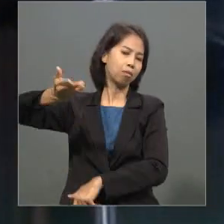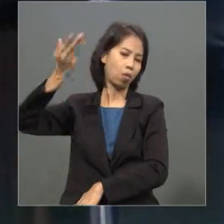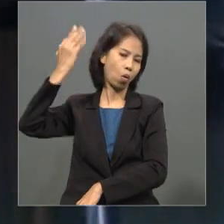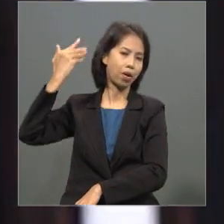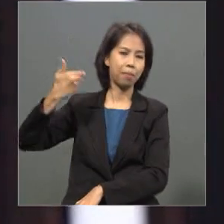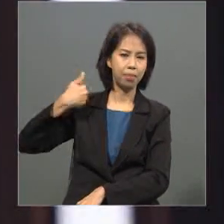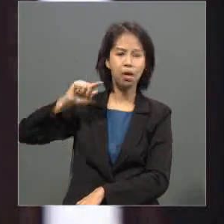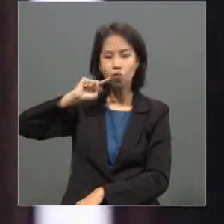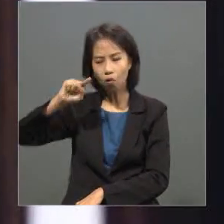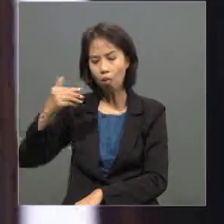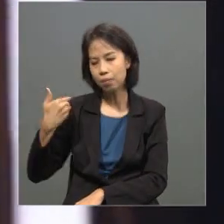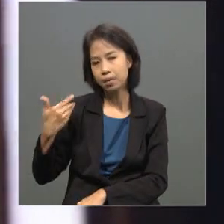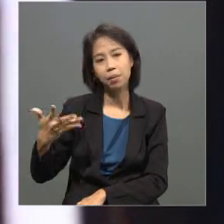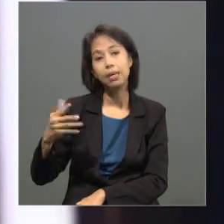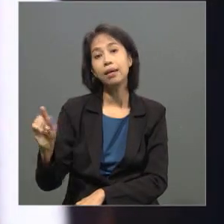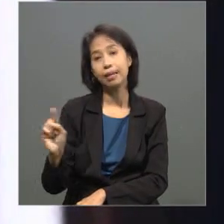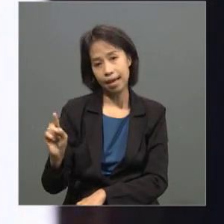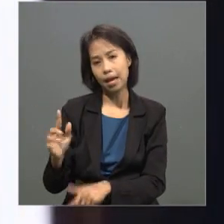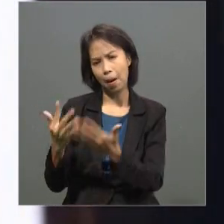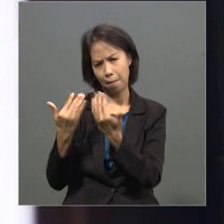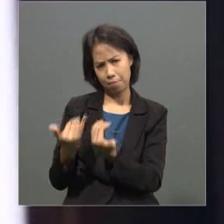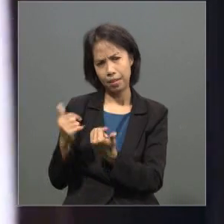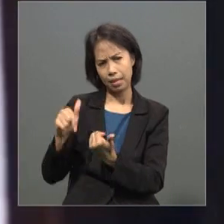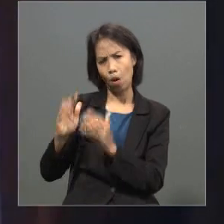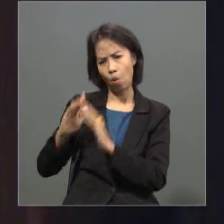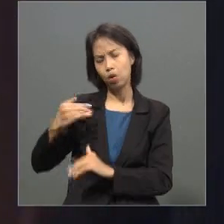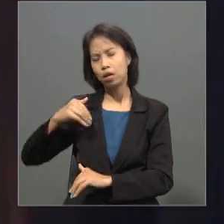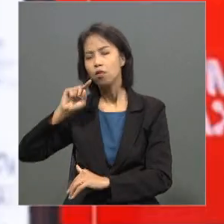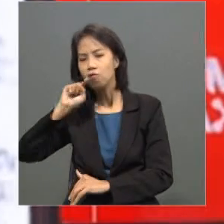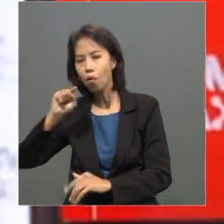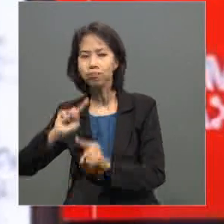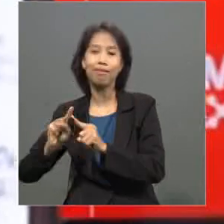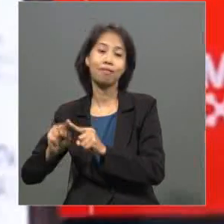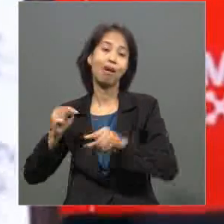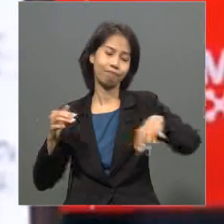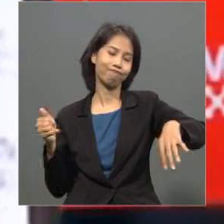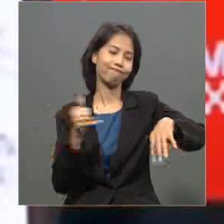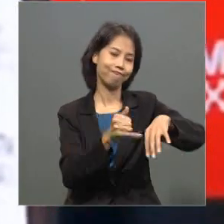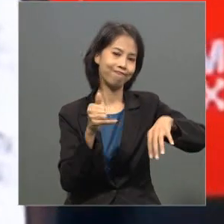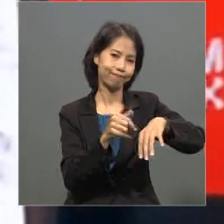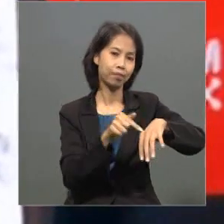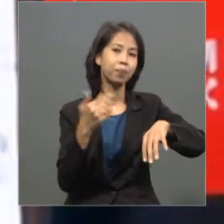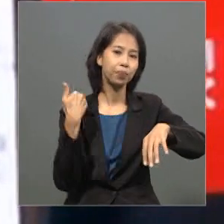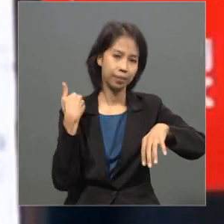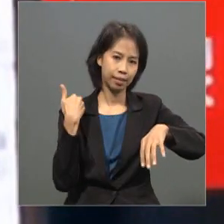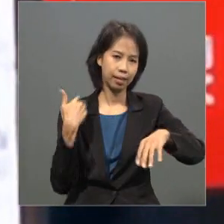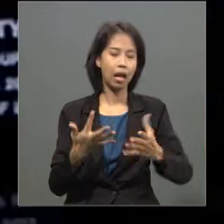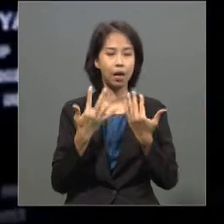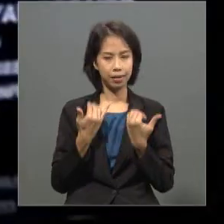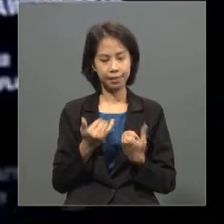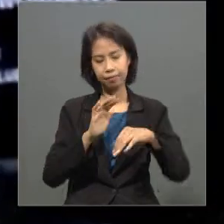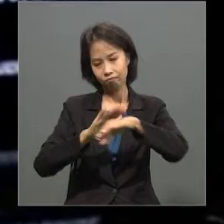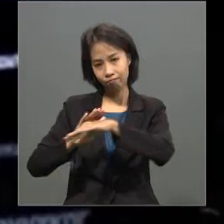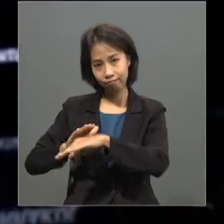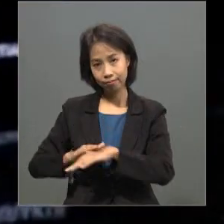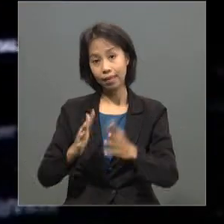มาซึ่งผู้เสียหายมาร้องเรียนบริษัทดังกล่าวที่สคบนางสาวจิราพรนะครับท่านรัฐมนตรีประจำสำนักก็ย้ำอีกว่า